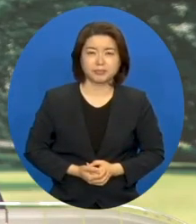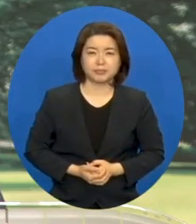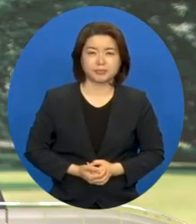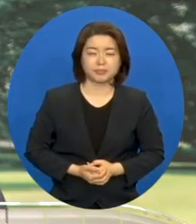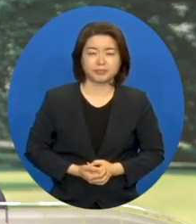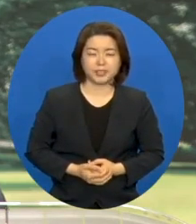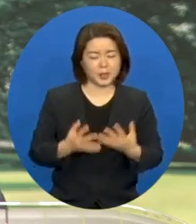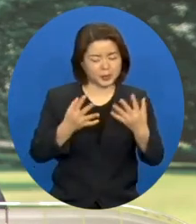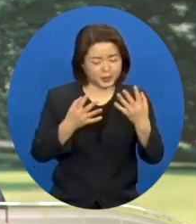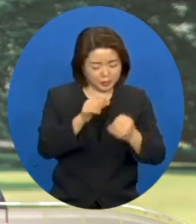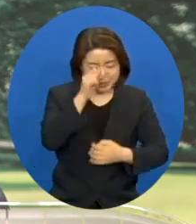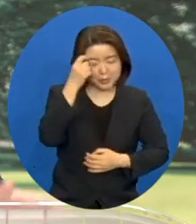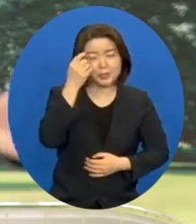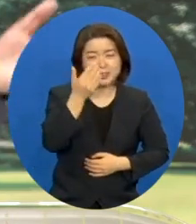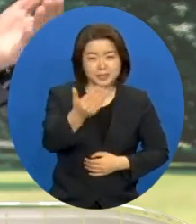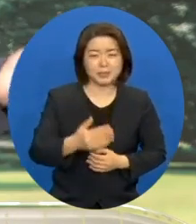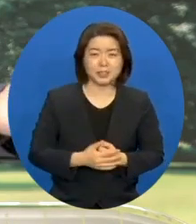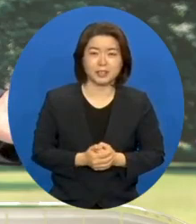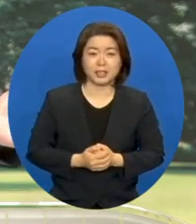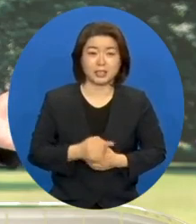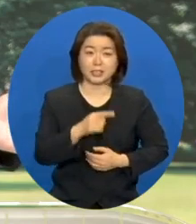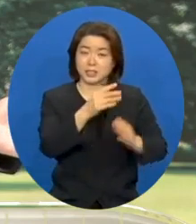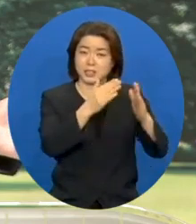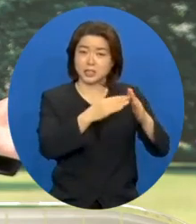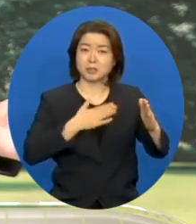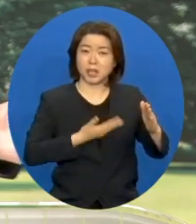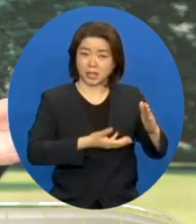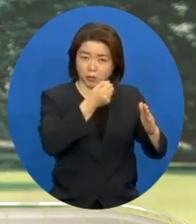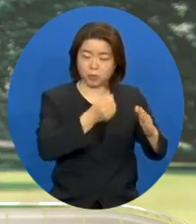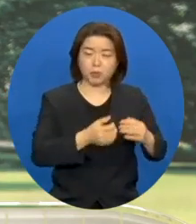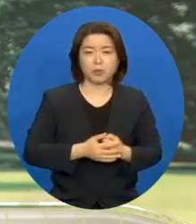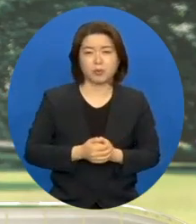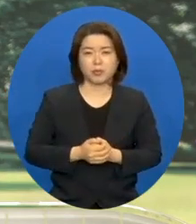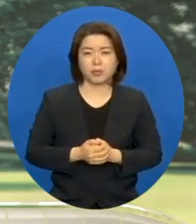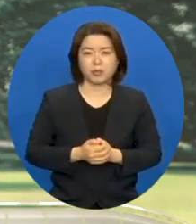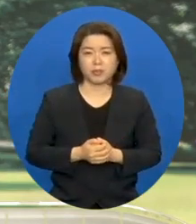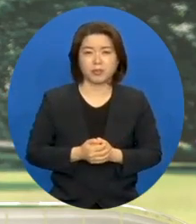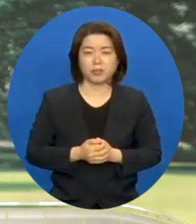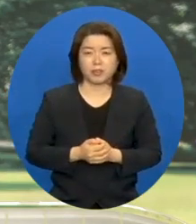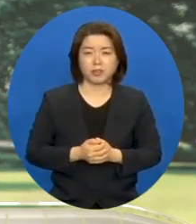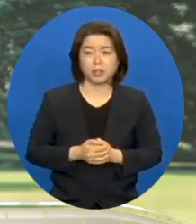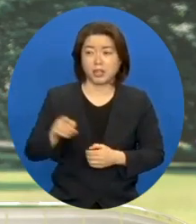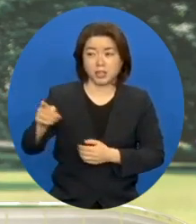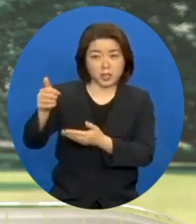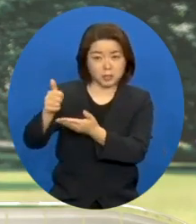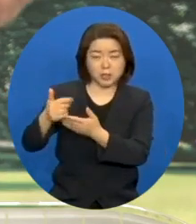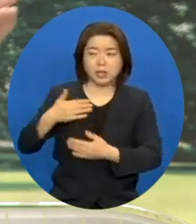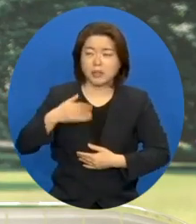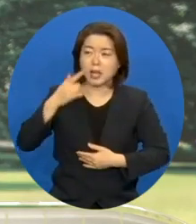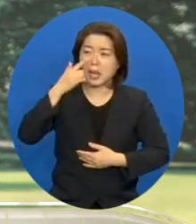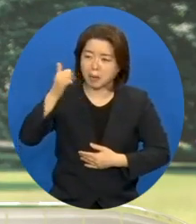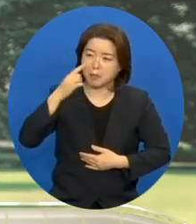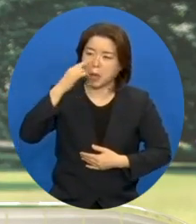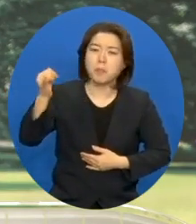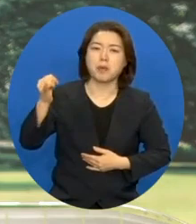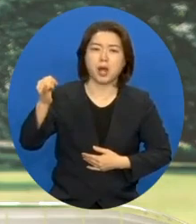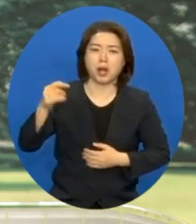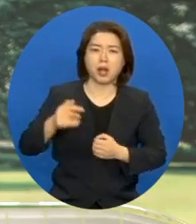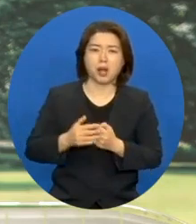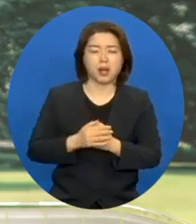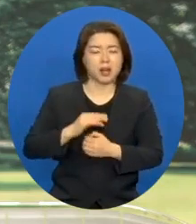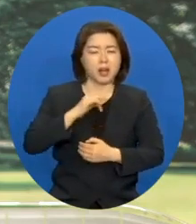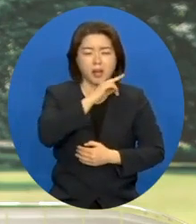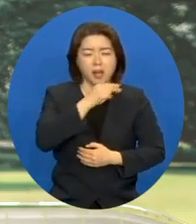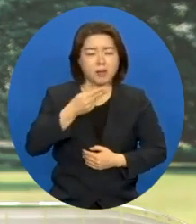얼마나 좋겠어요. 이 집은 내 집이고 그리고 이분은 내 엄마고 이분은 내 아빠고 의심